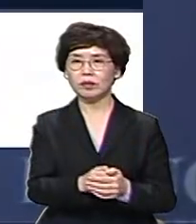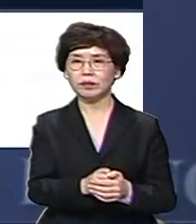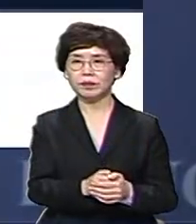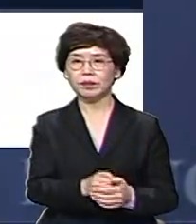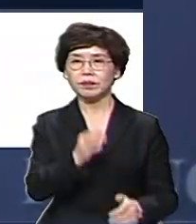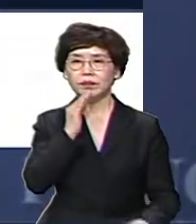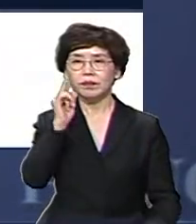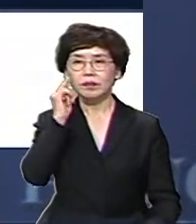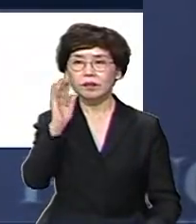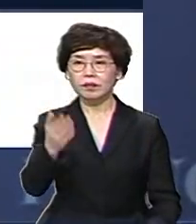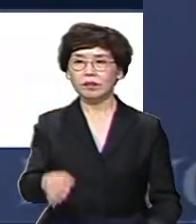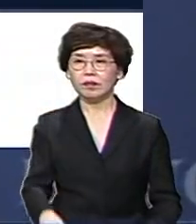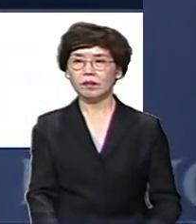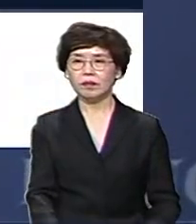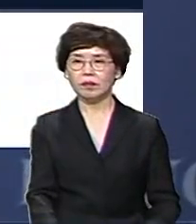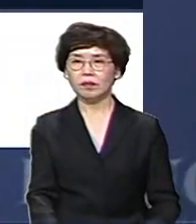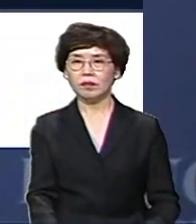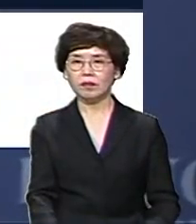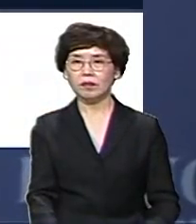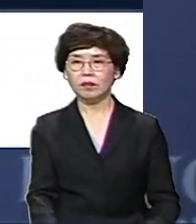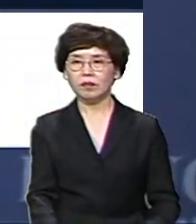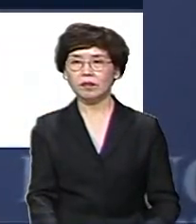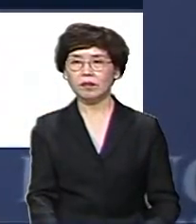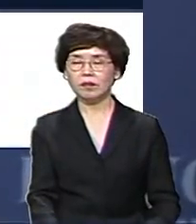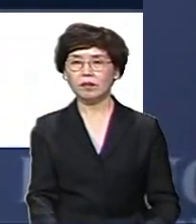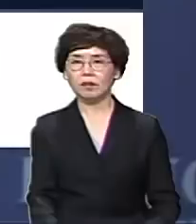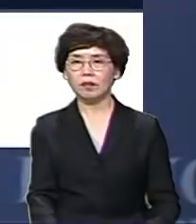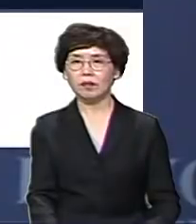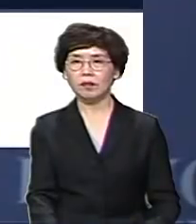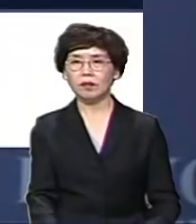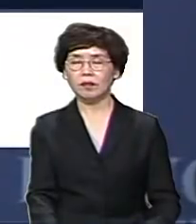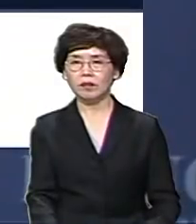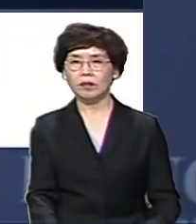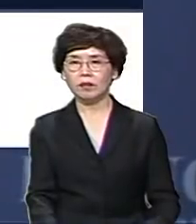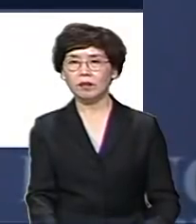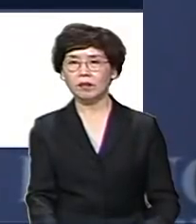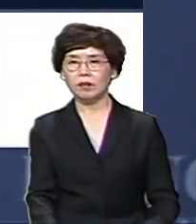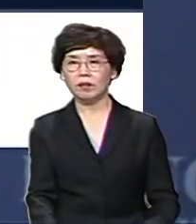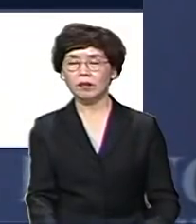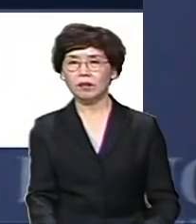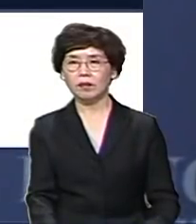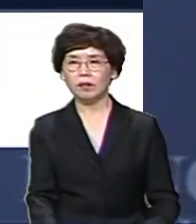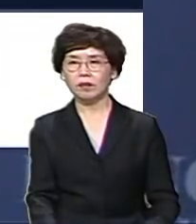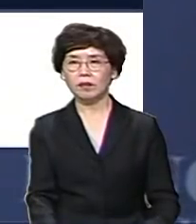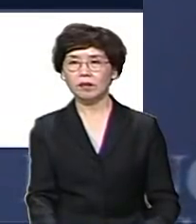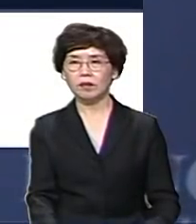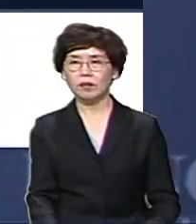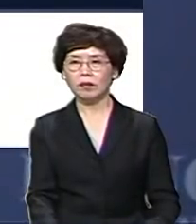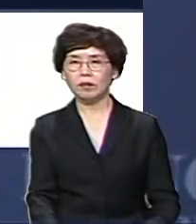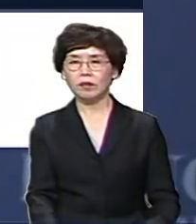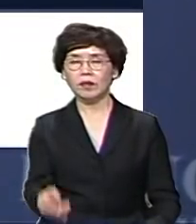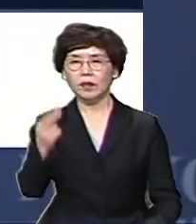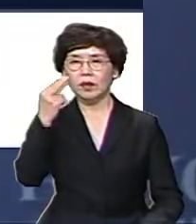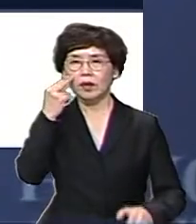그런 100% 옳은 건 아니지만 95%는 맞다고 볼 수 있습니다. 그래서 다른